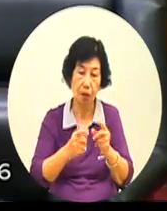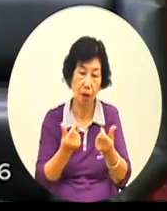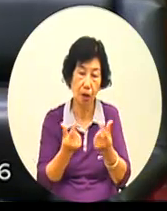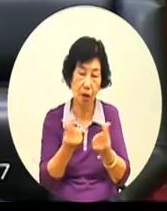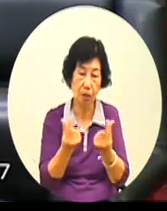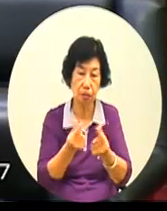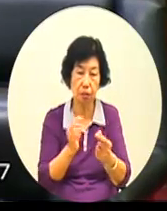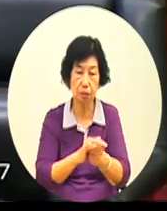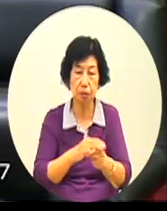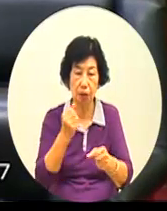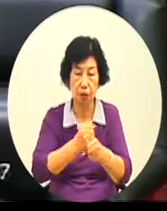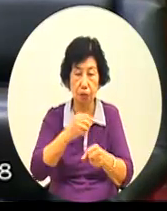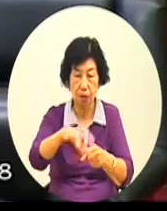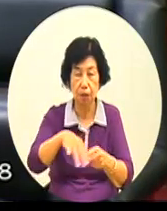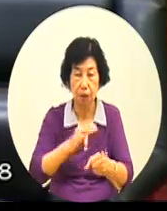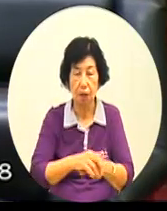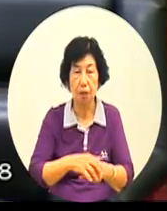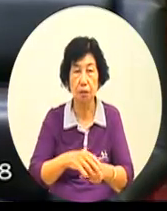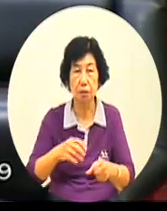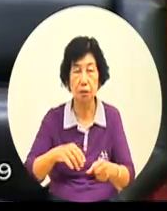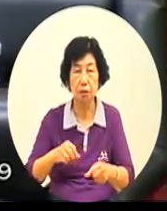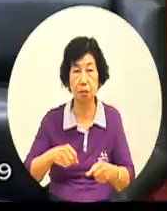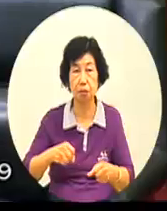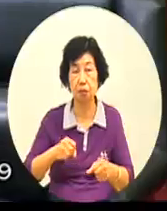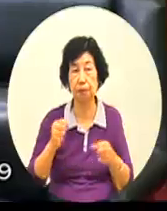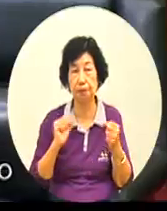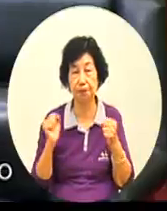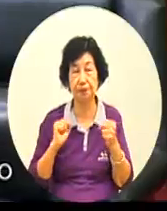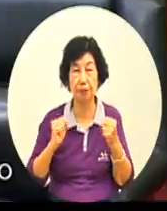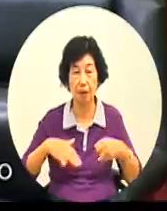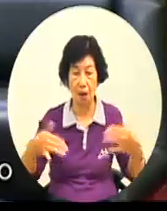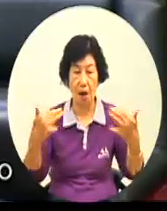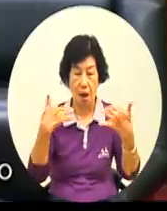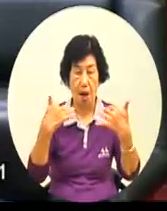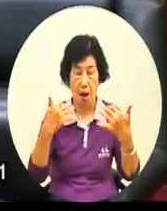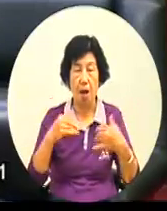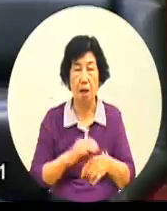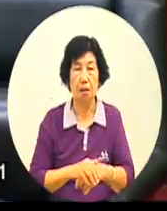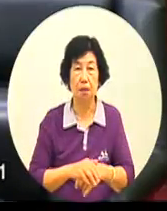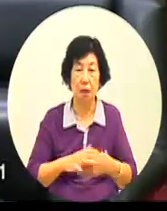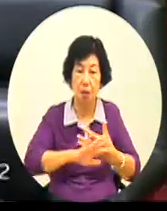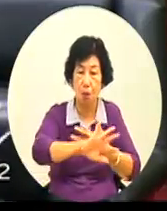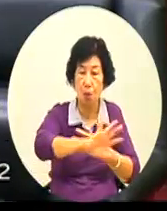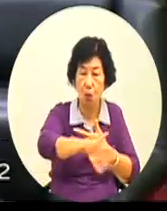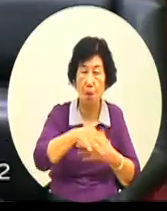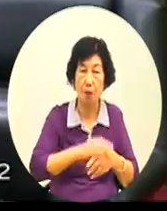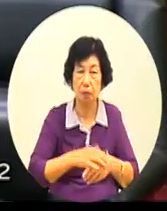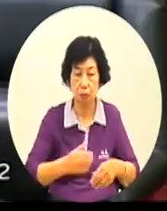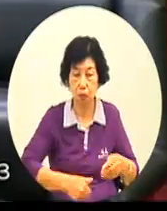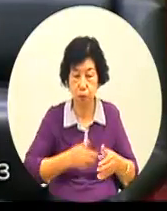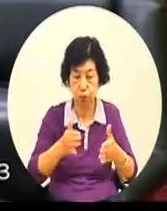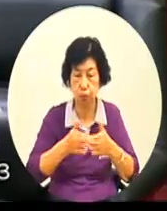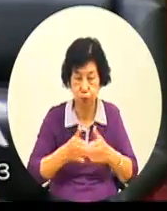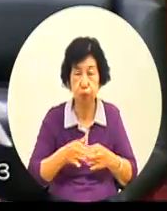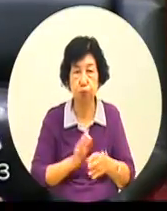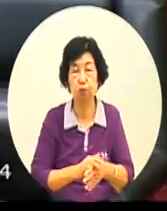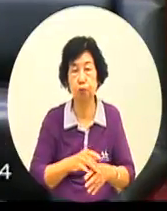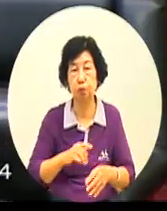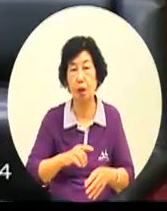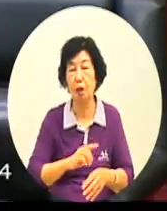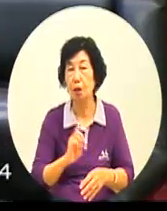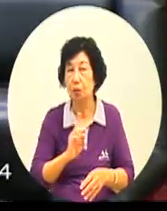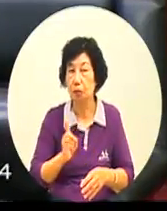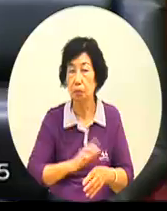乡的需求，各个这么多的需求，你们不去好好去执行，真的是值得检